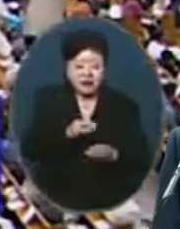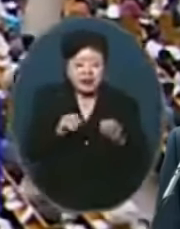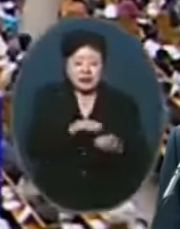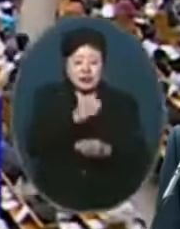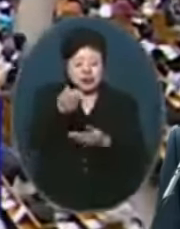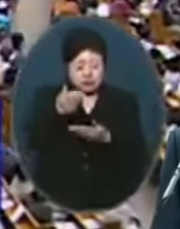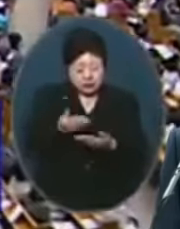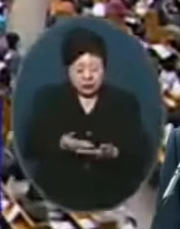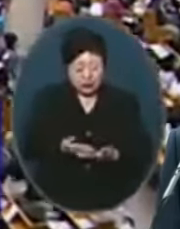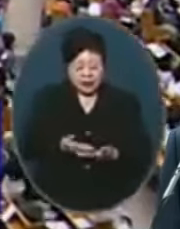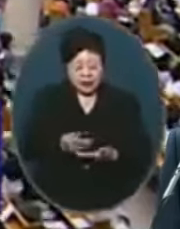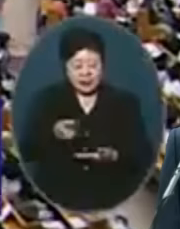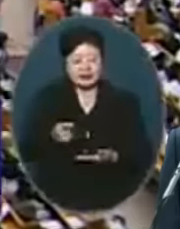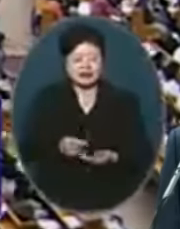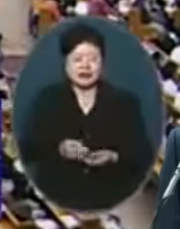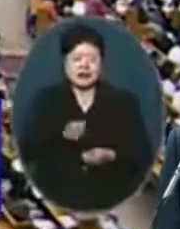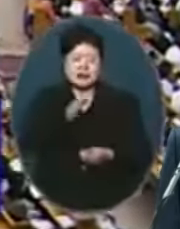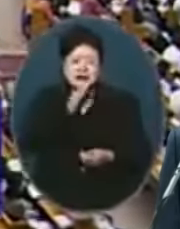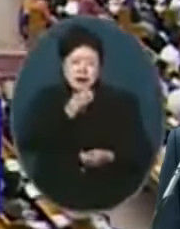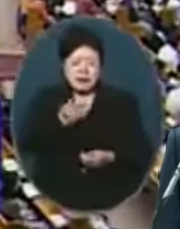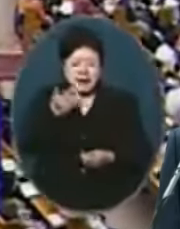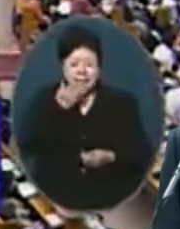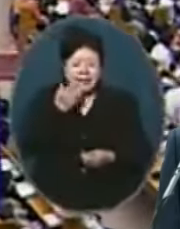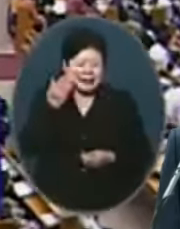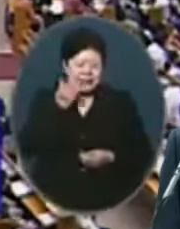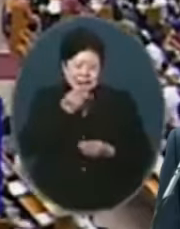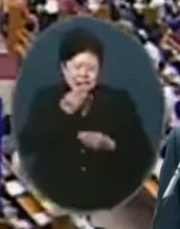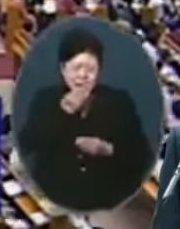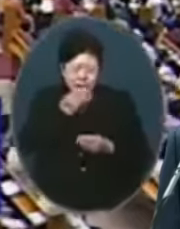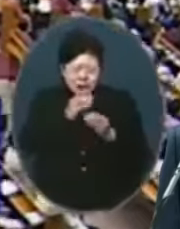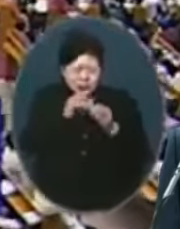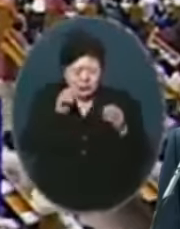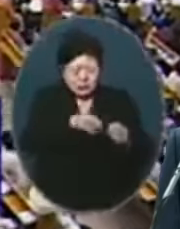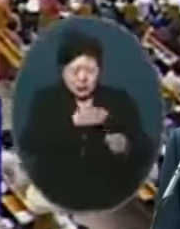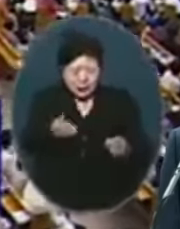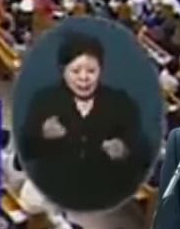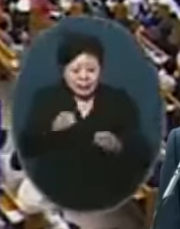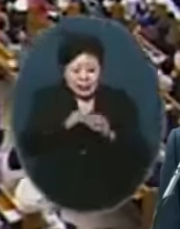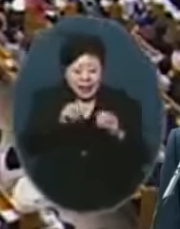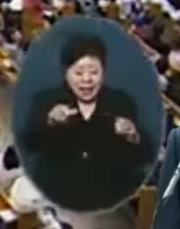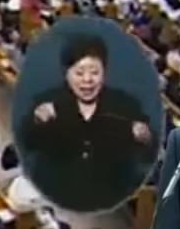땅을 우리에게 주시리라. 이는 과연 젖과 꿀이 흐르는 땅이니라.